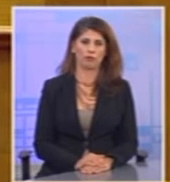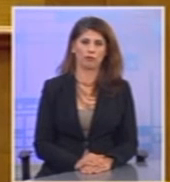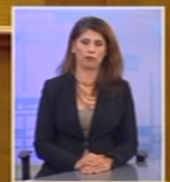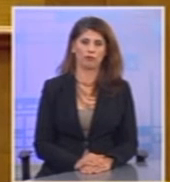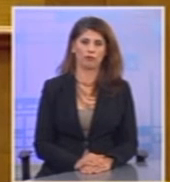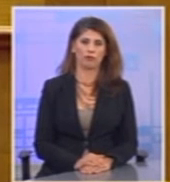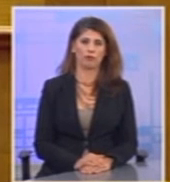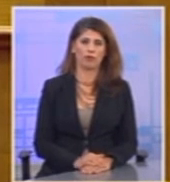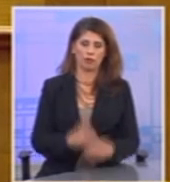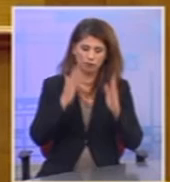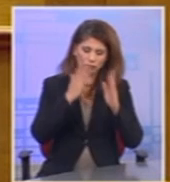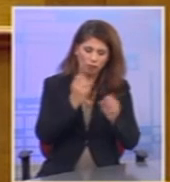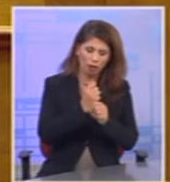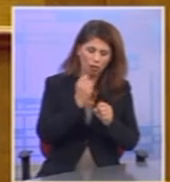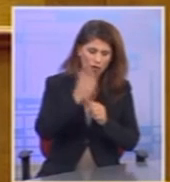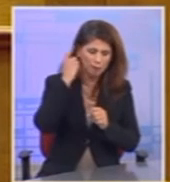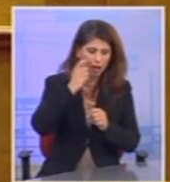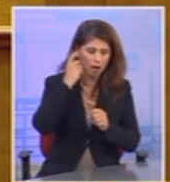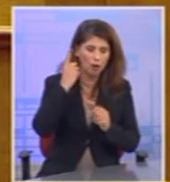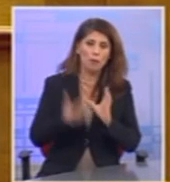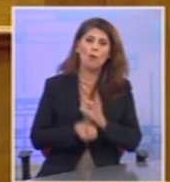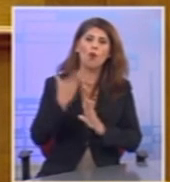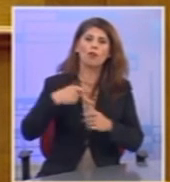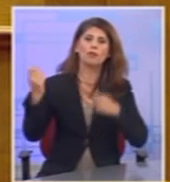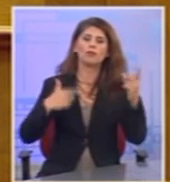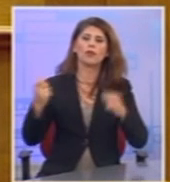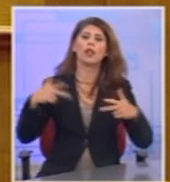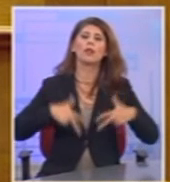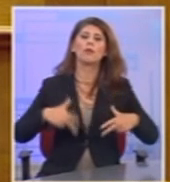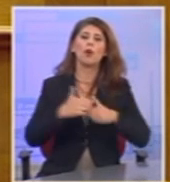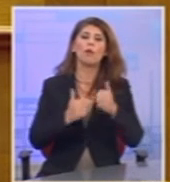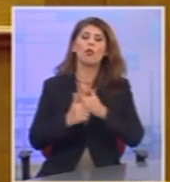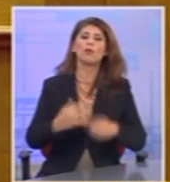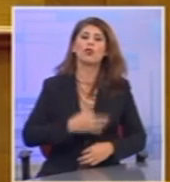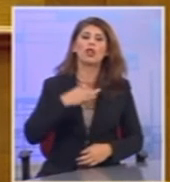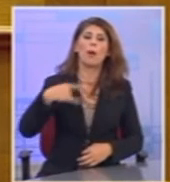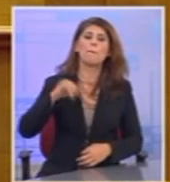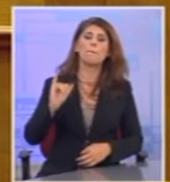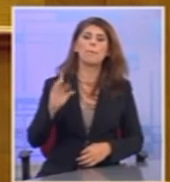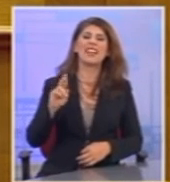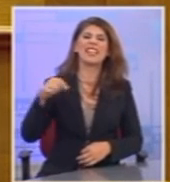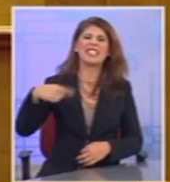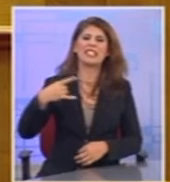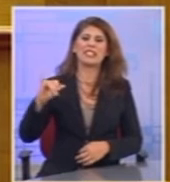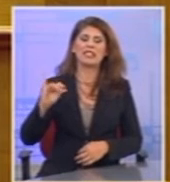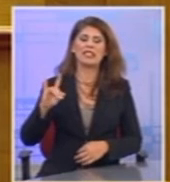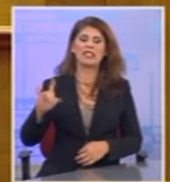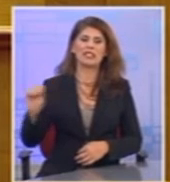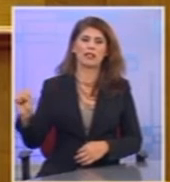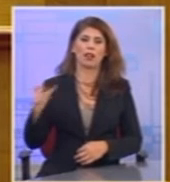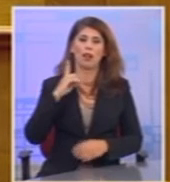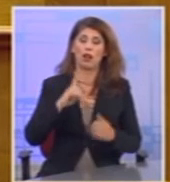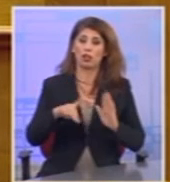Απασχολημένος με νέες πατάλες είναι και ο Υπουργός Υποδομών, ο κύριος Πύρτζης. Πέρασε τροπολογία στο νομοσχέδιο